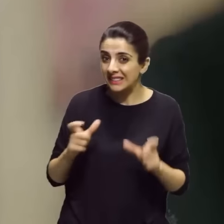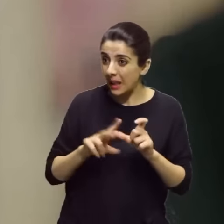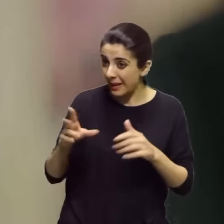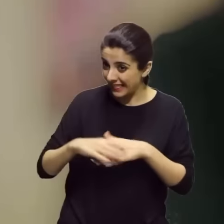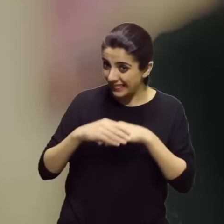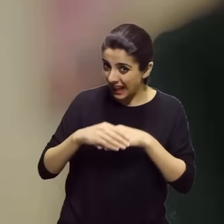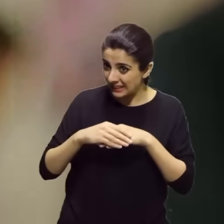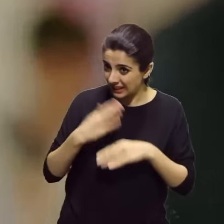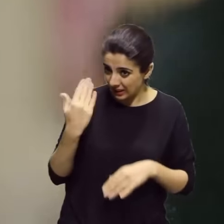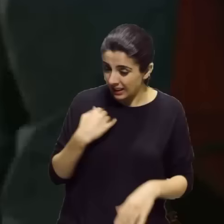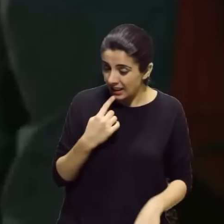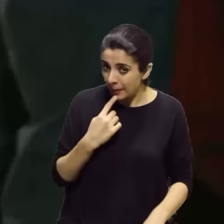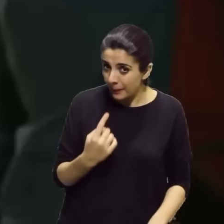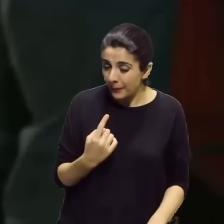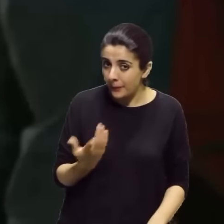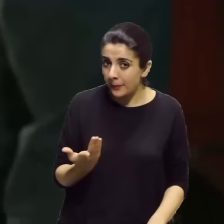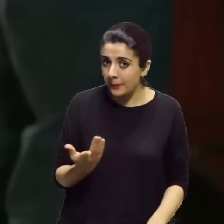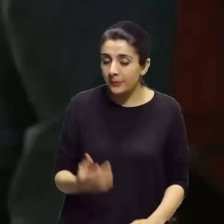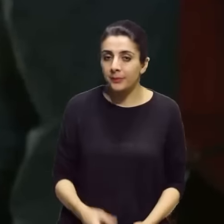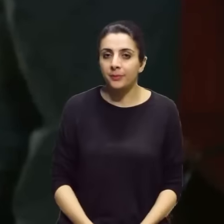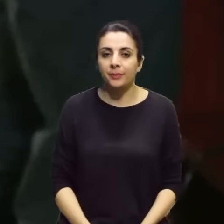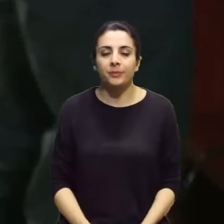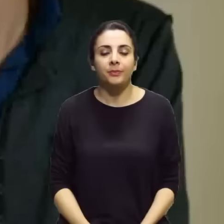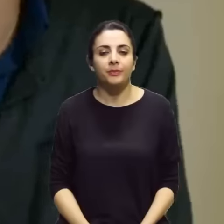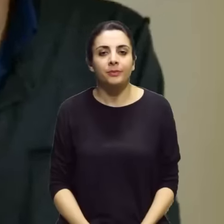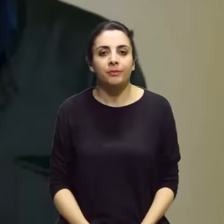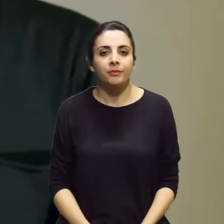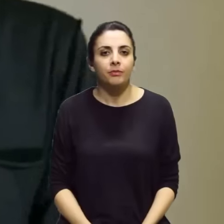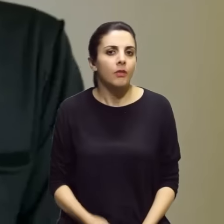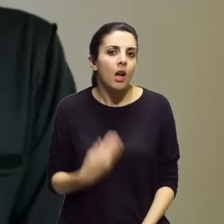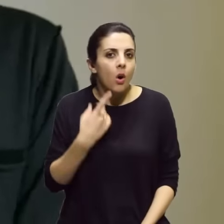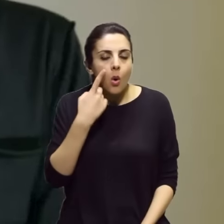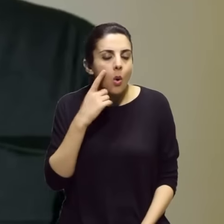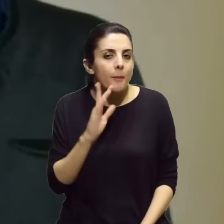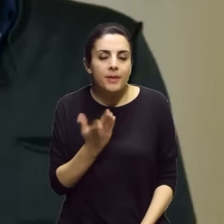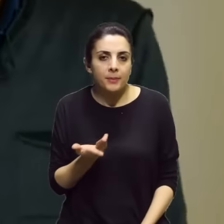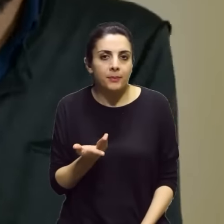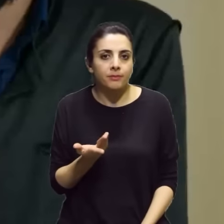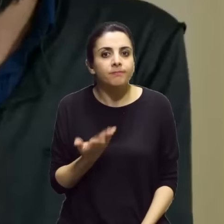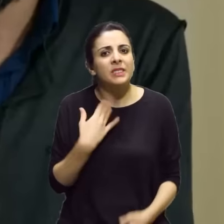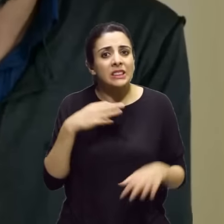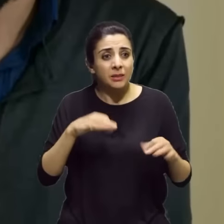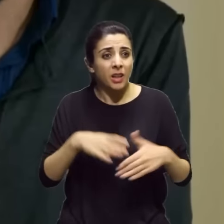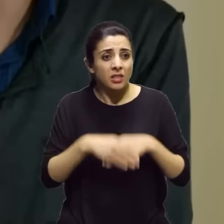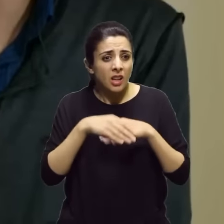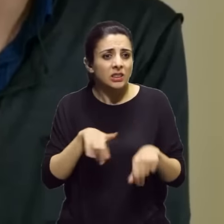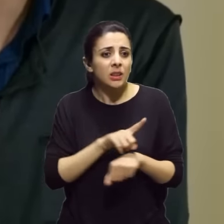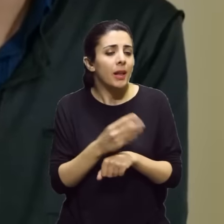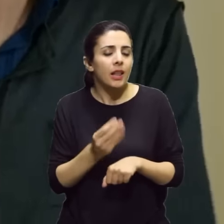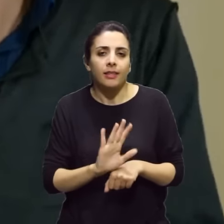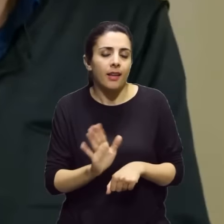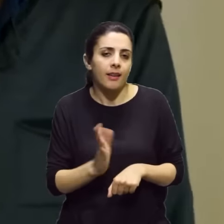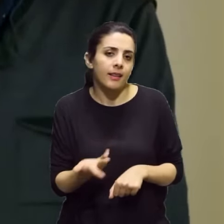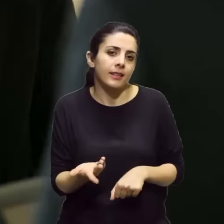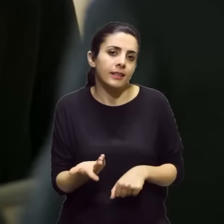Sabri ile tanıştıracağım ya hayatım. Reyhan tezgah altında homurdanıyor. Görmedim yani. Ama şimdi tanıştırmanın zamanı mı?